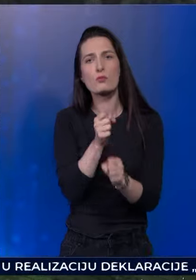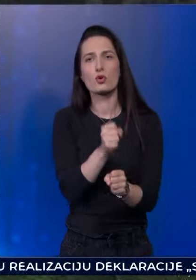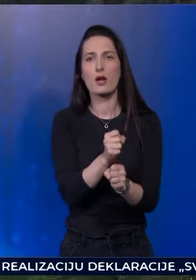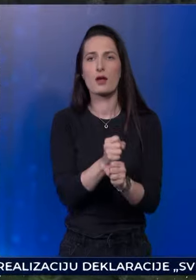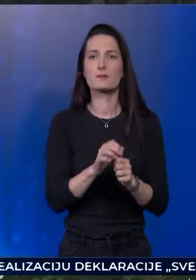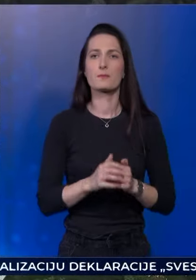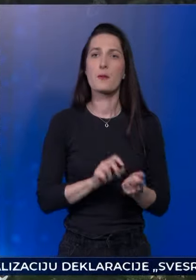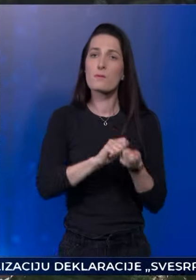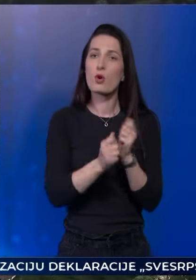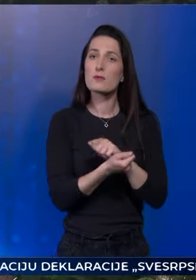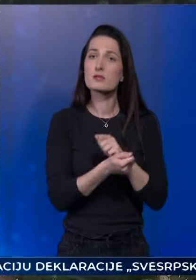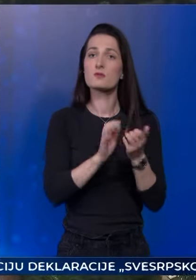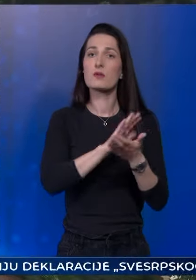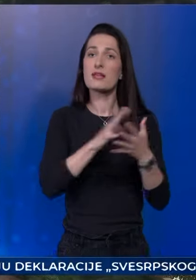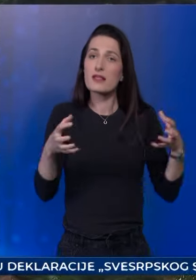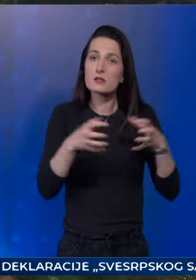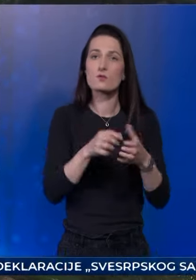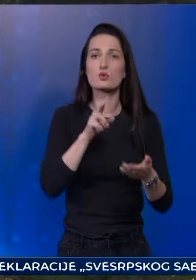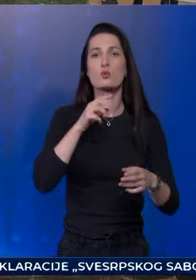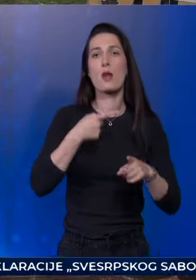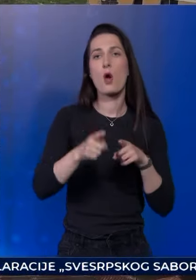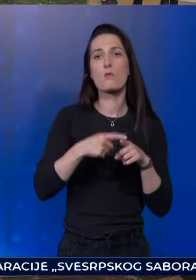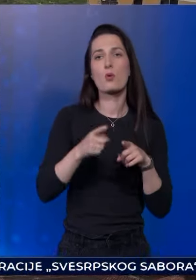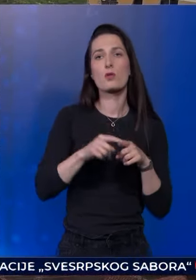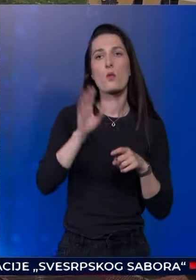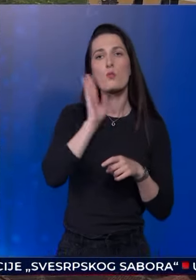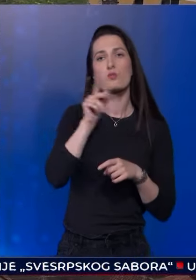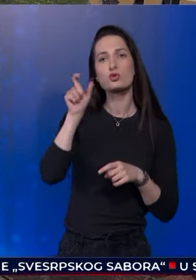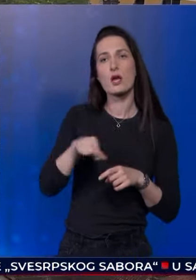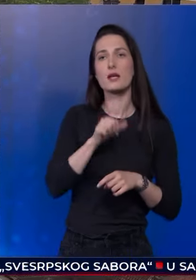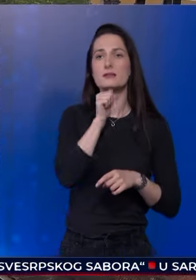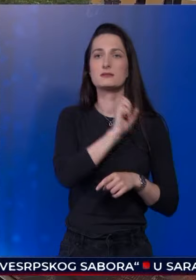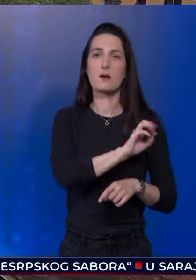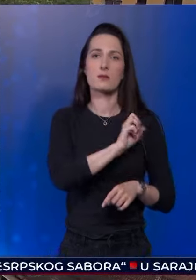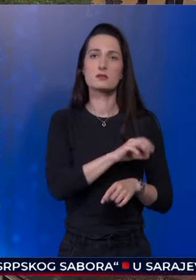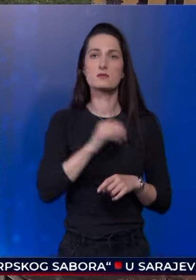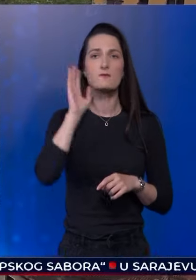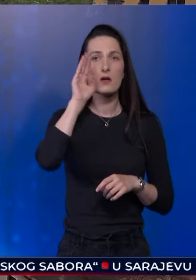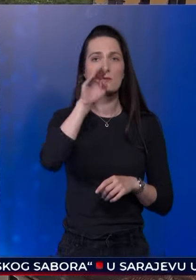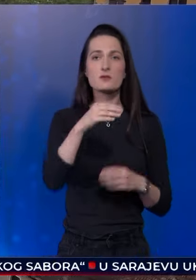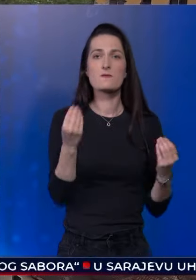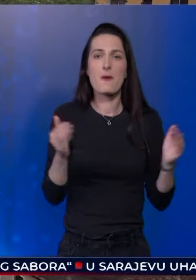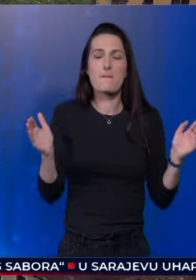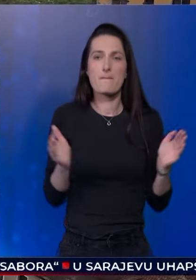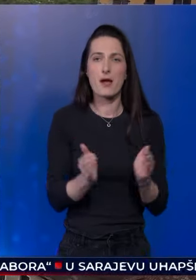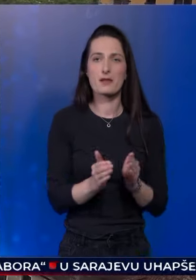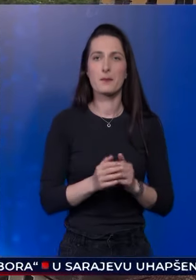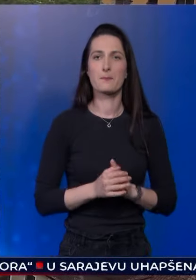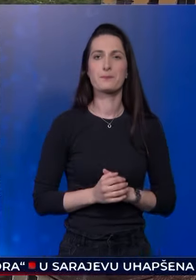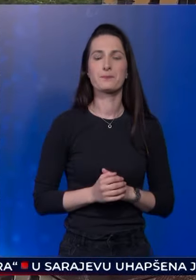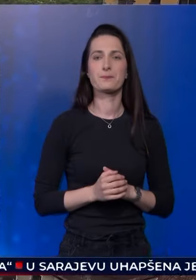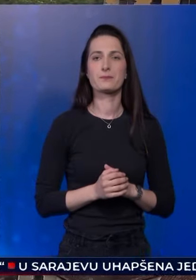radile. Promjene i jedinstvo su neophodne. Bošnjaka u Srebrenici svakim danom je sve